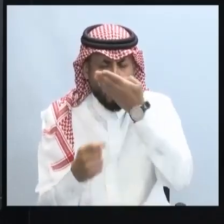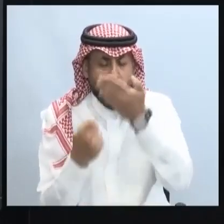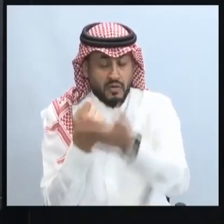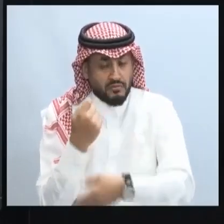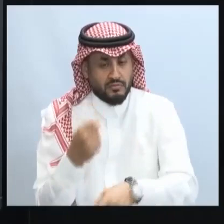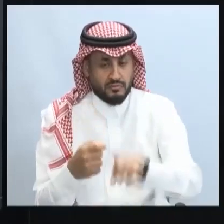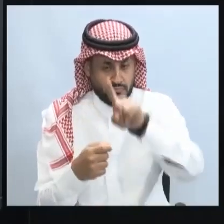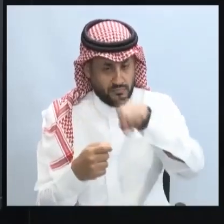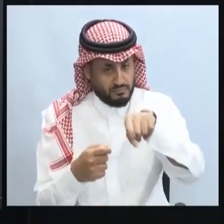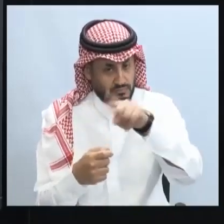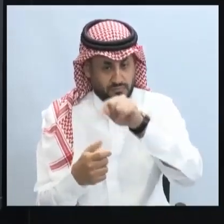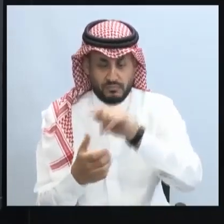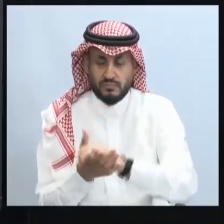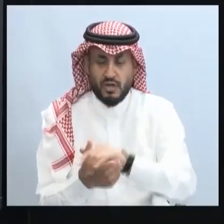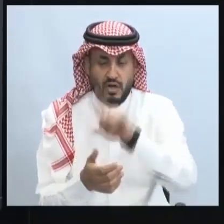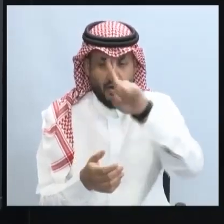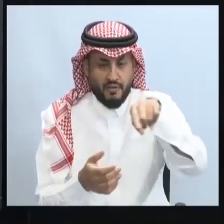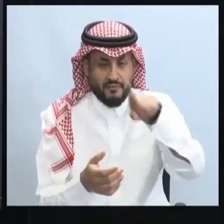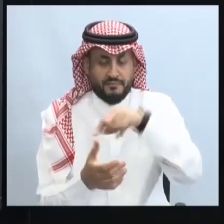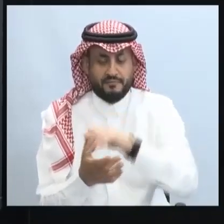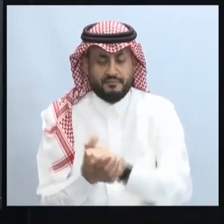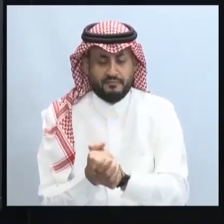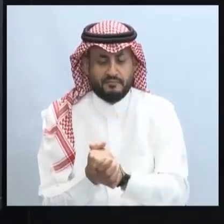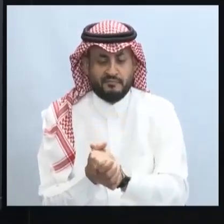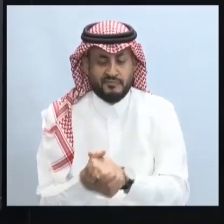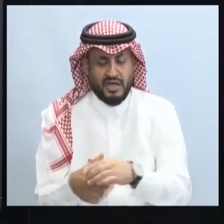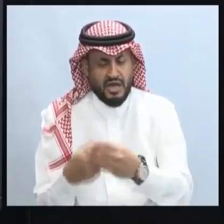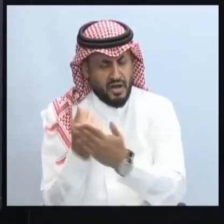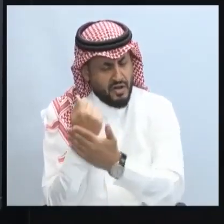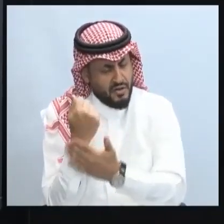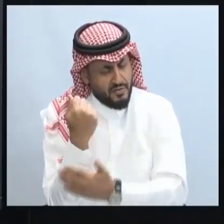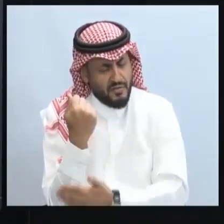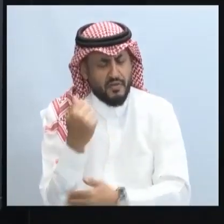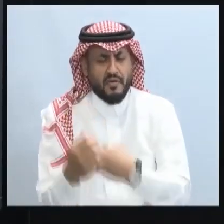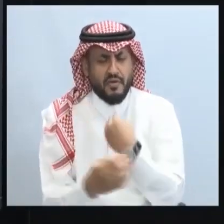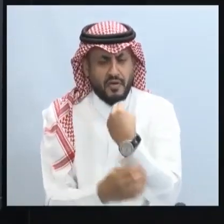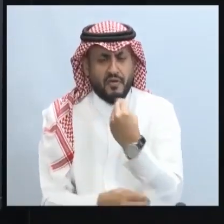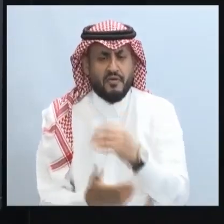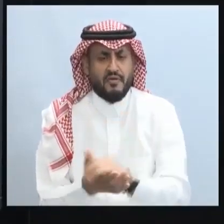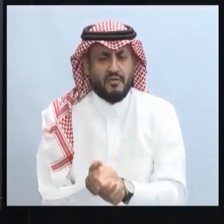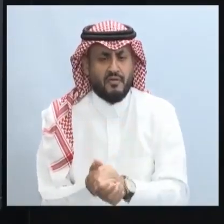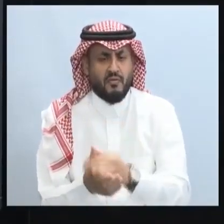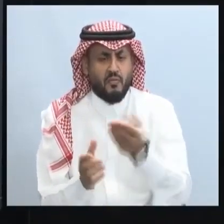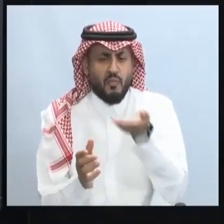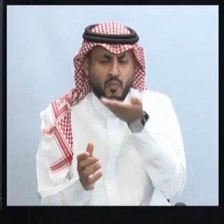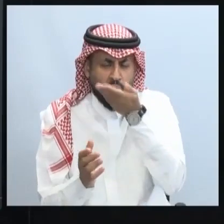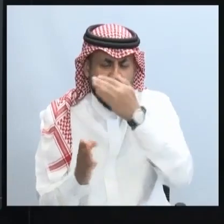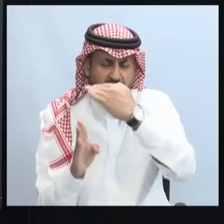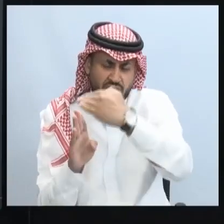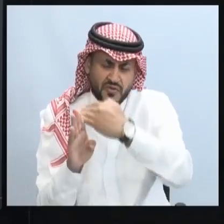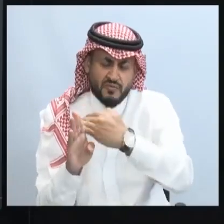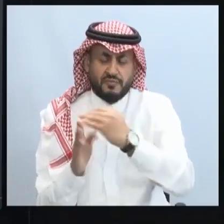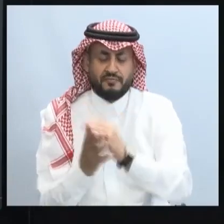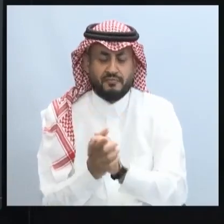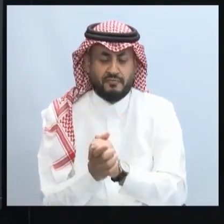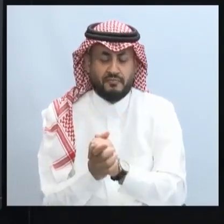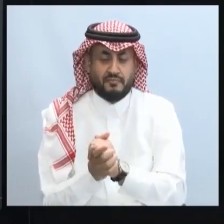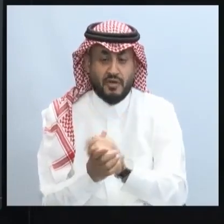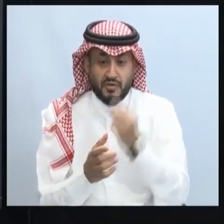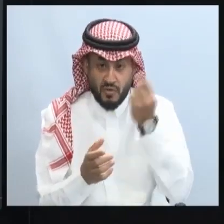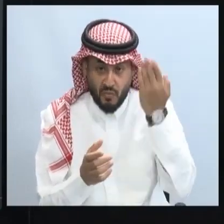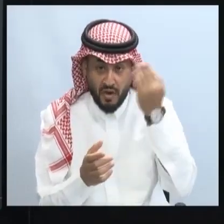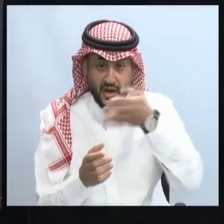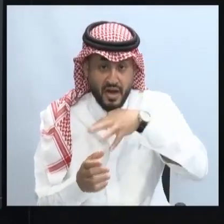لا لا ليس هذا هو المقصود وانما تعميم اعضاء الوضوء هو النبي صلى الله عليه وسلم كان يتوضا